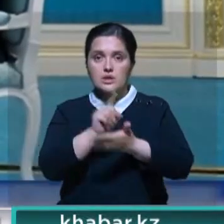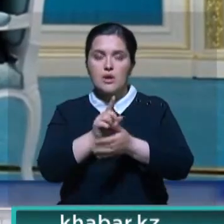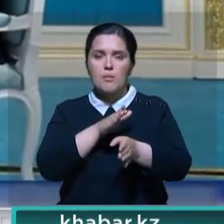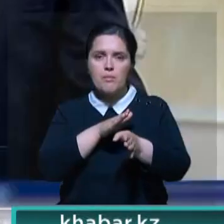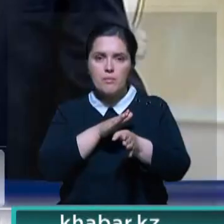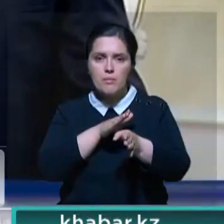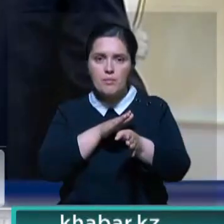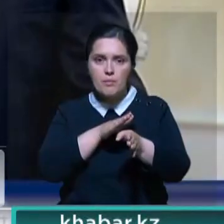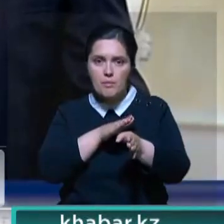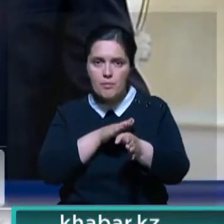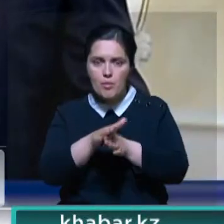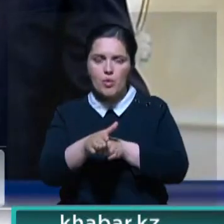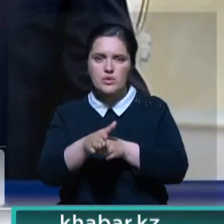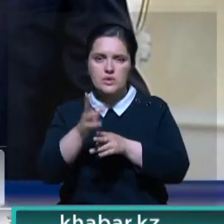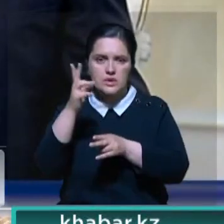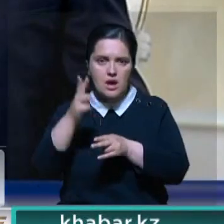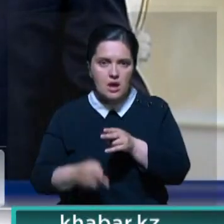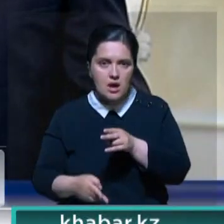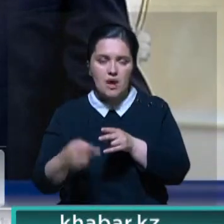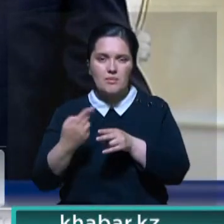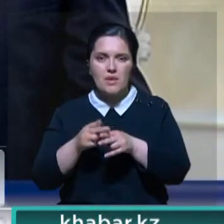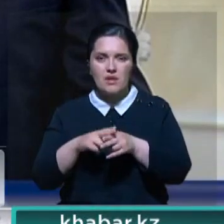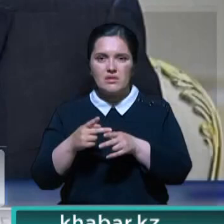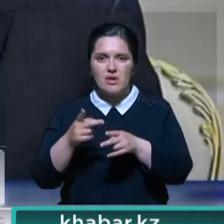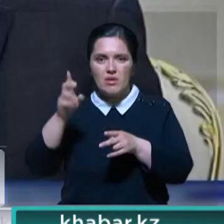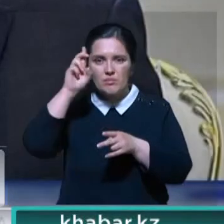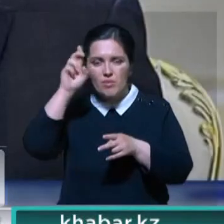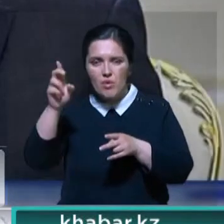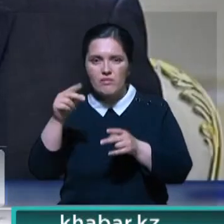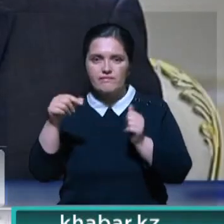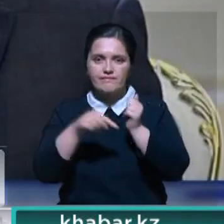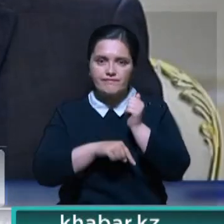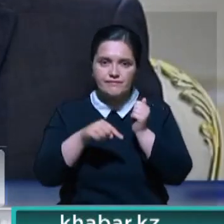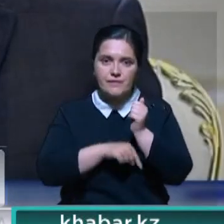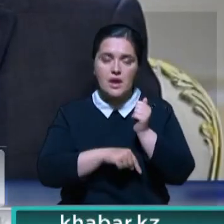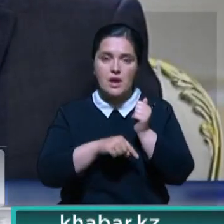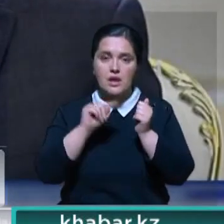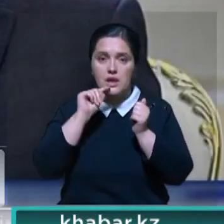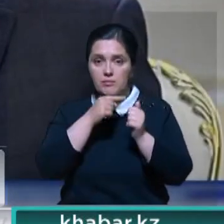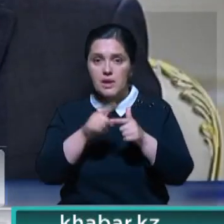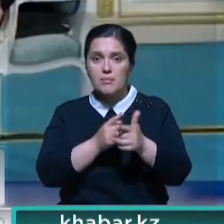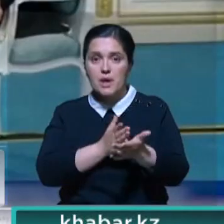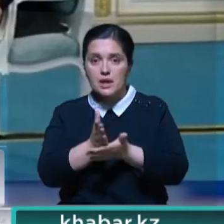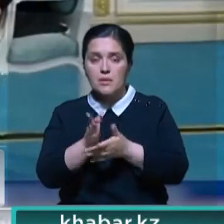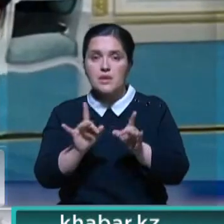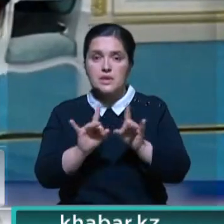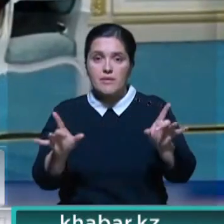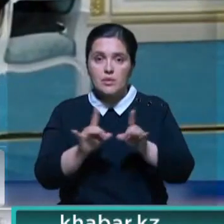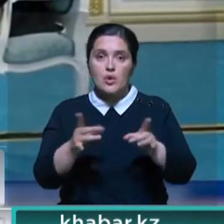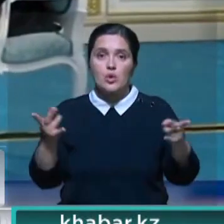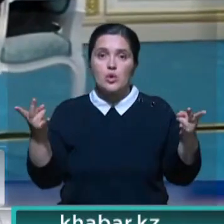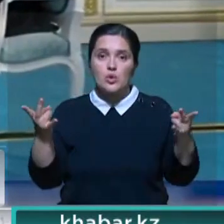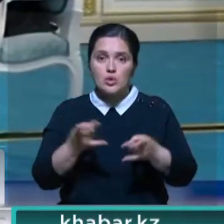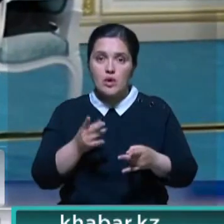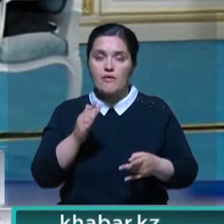должна полностью распрощаться с олигополией и олигархической системой, будь то в экономике или в политике. По его словам,